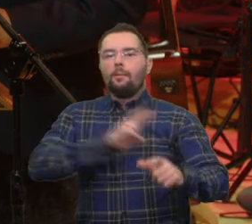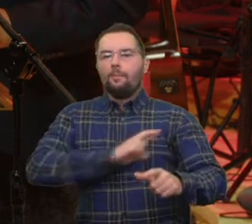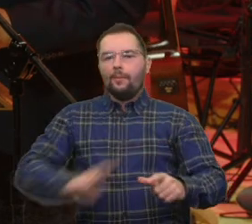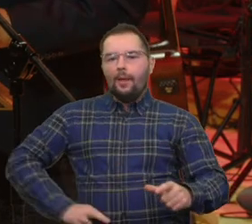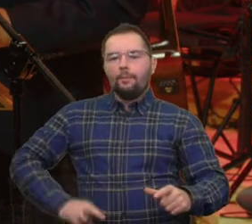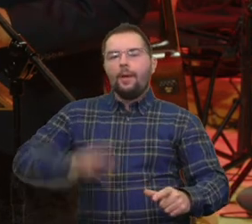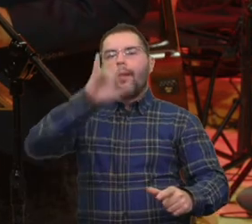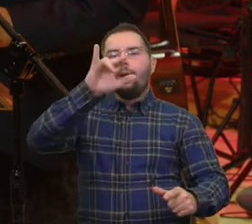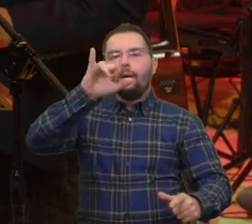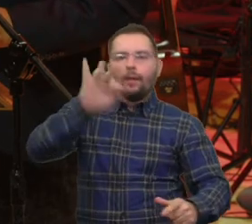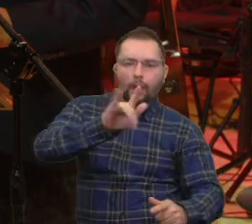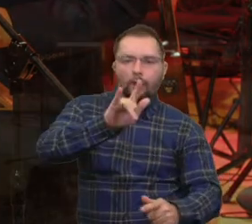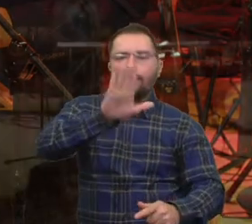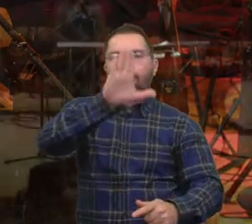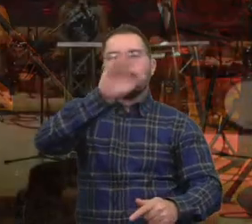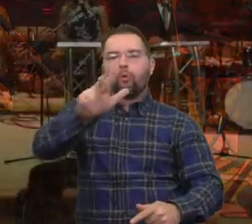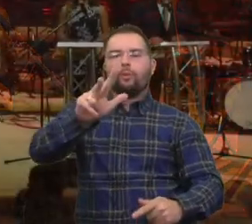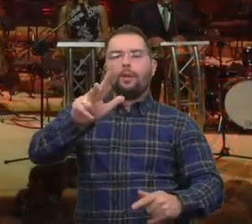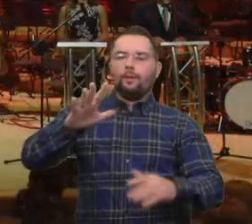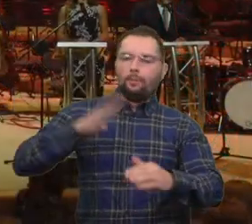oczywiście. Zapraszamy serdecznie.